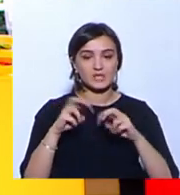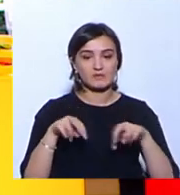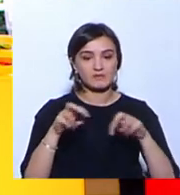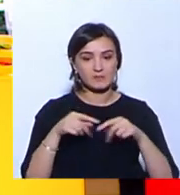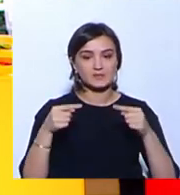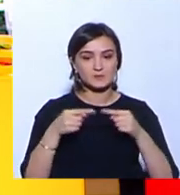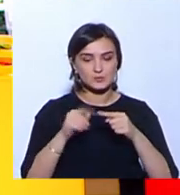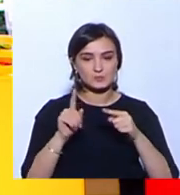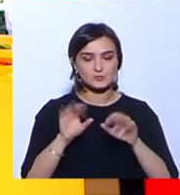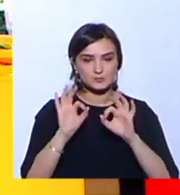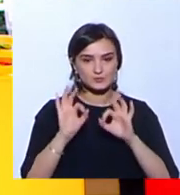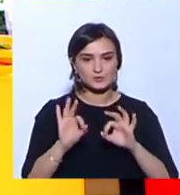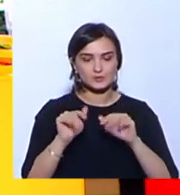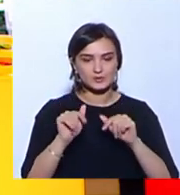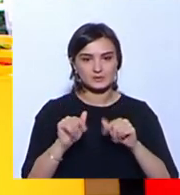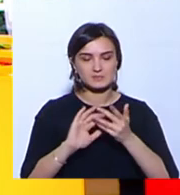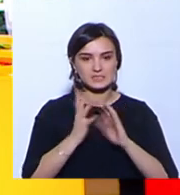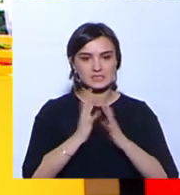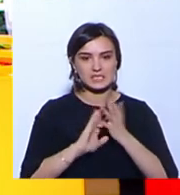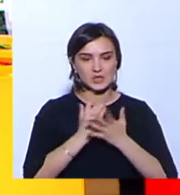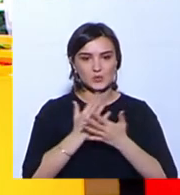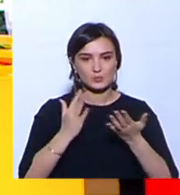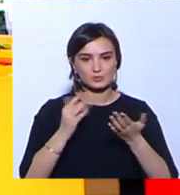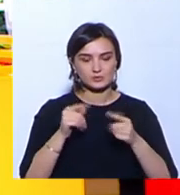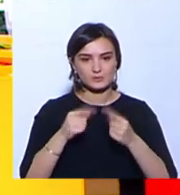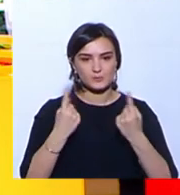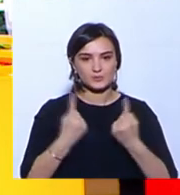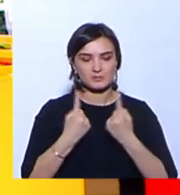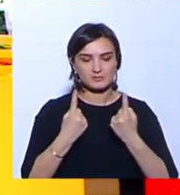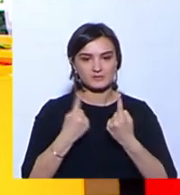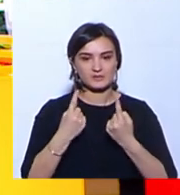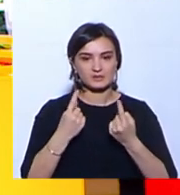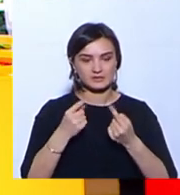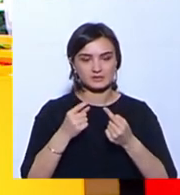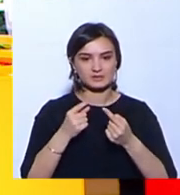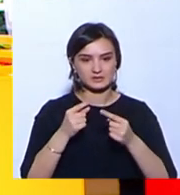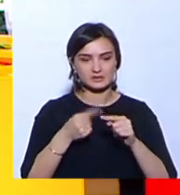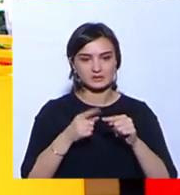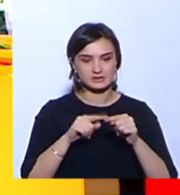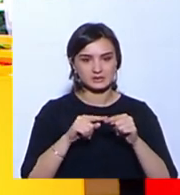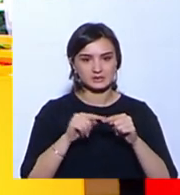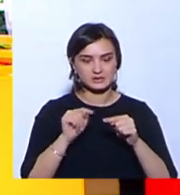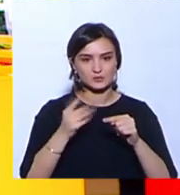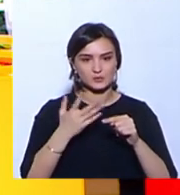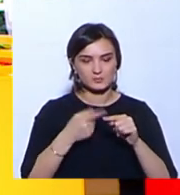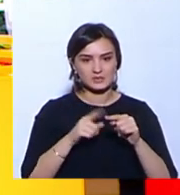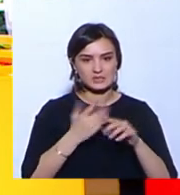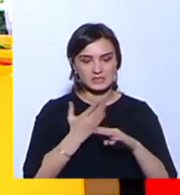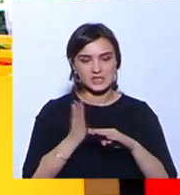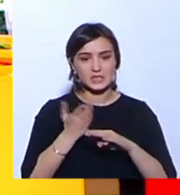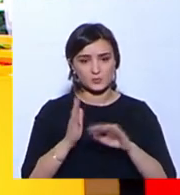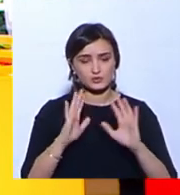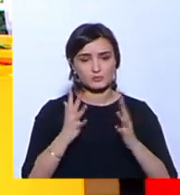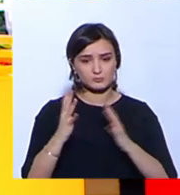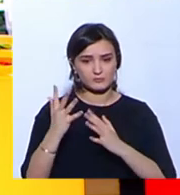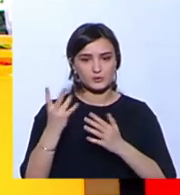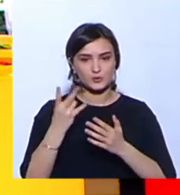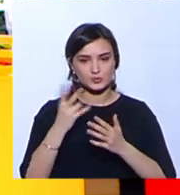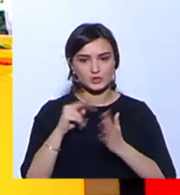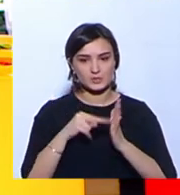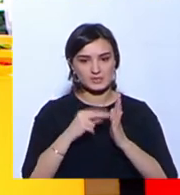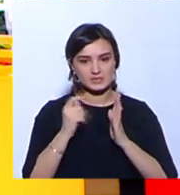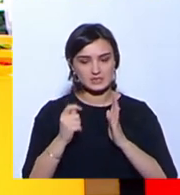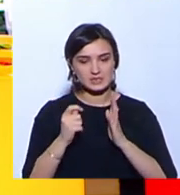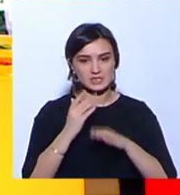რომ სწორედ ცენარეული წყარო, ბუნებრივი წყარო, რომელიც ცალკეულ შემთხვევაში უნდა